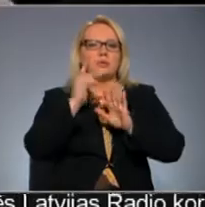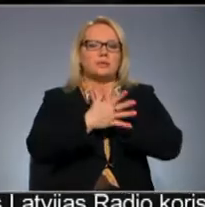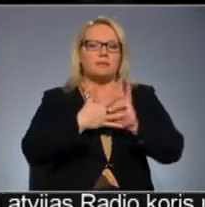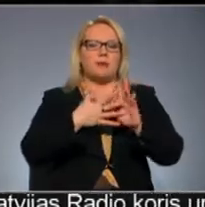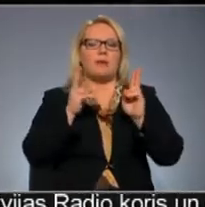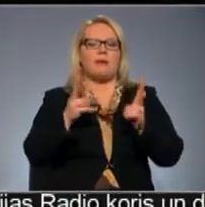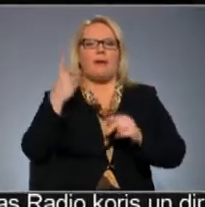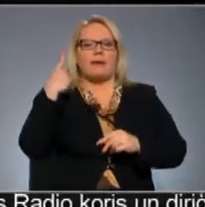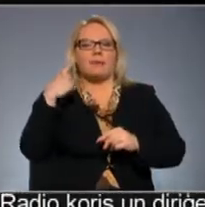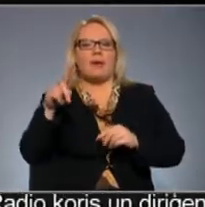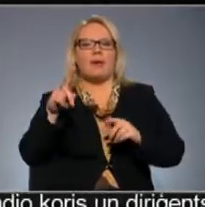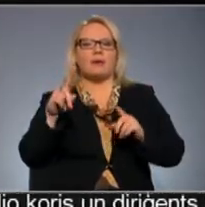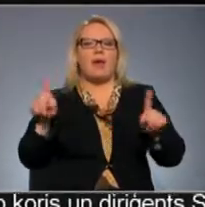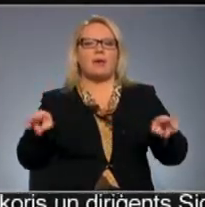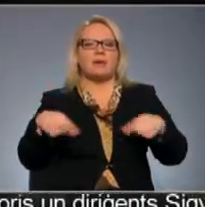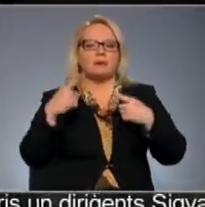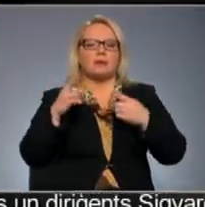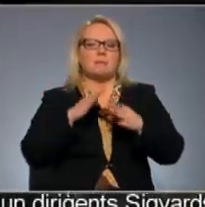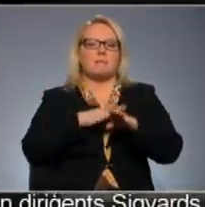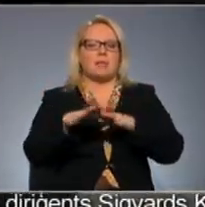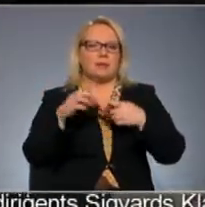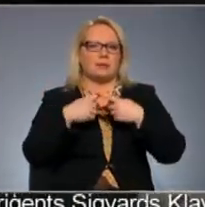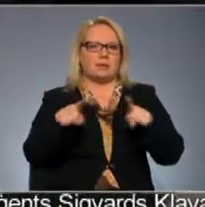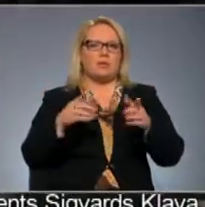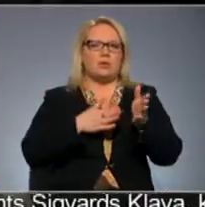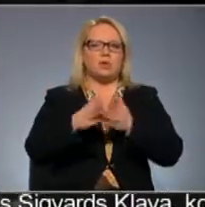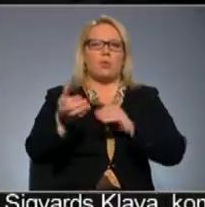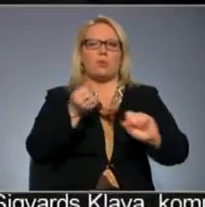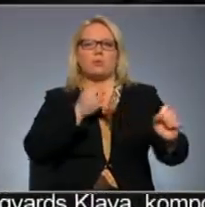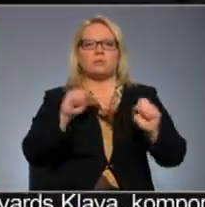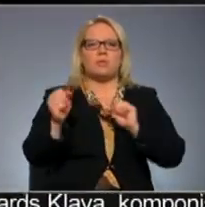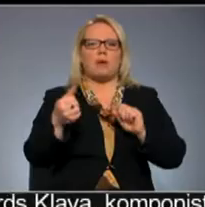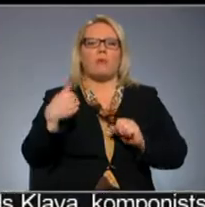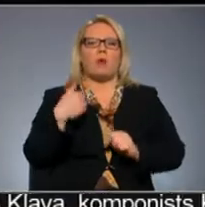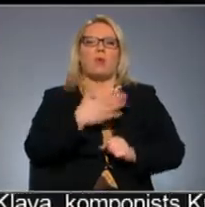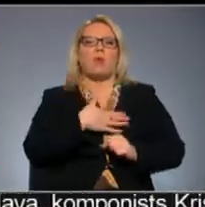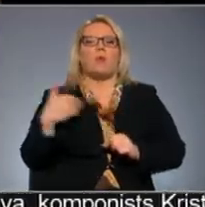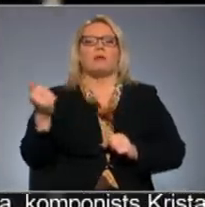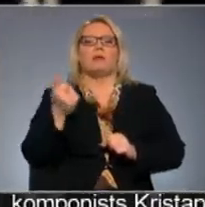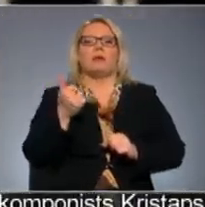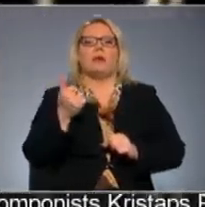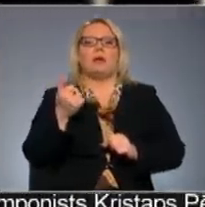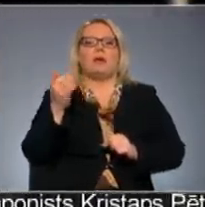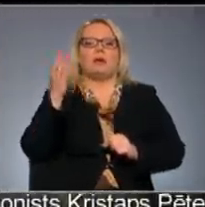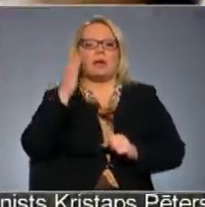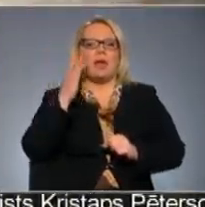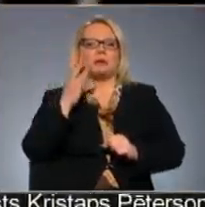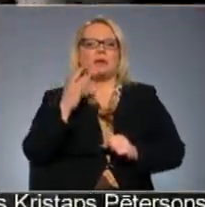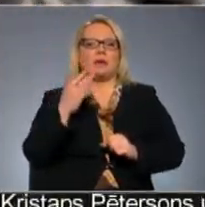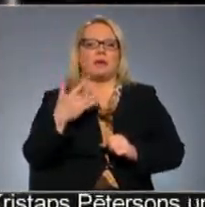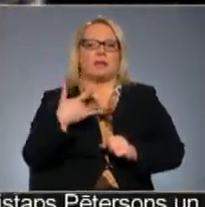kā ideja ir jātīstās, ir pilnīgi savādāk, jo tāpēc, ka viņi ir caur kustību, man ļoti, ļoti iedzīgi likās.